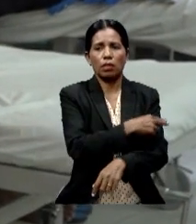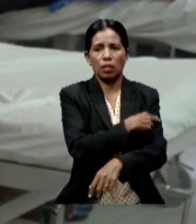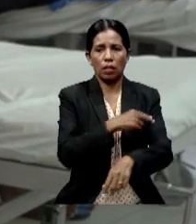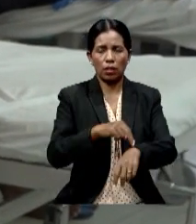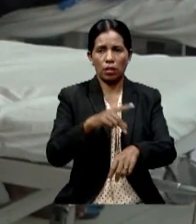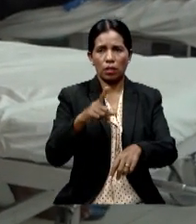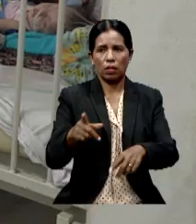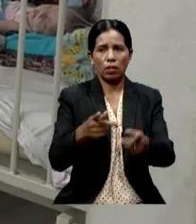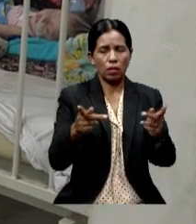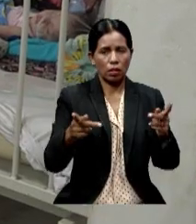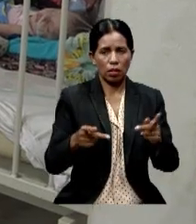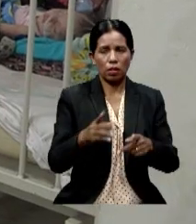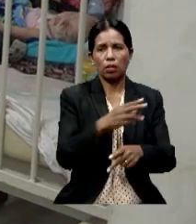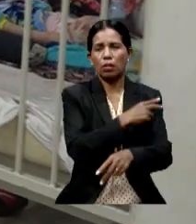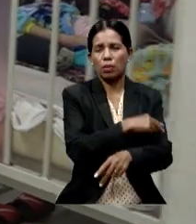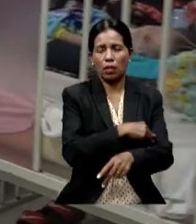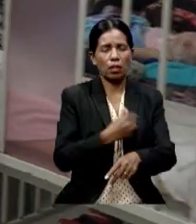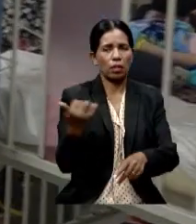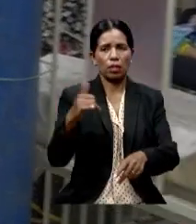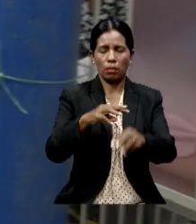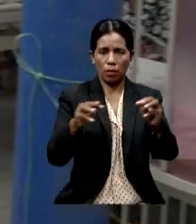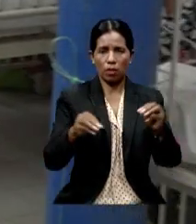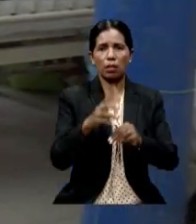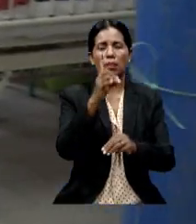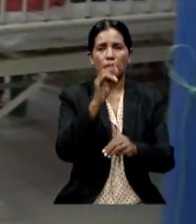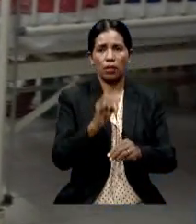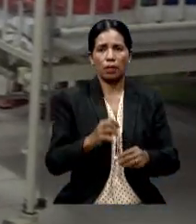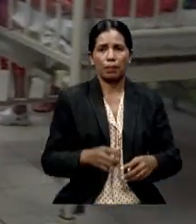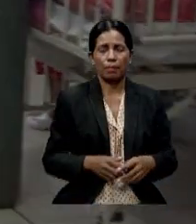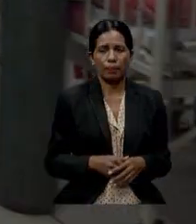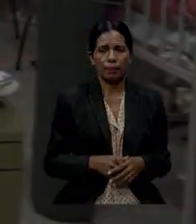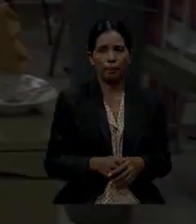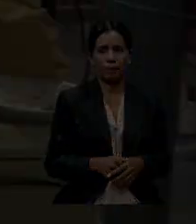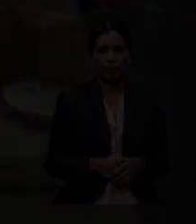no Centro de Saúde Sira e município de Lim. Lamberto da Silva, GMN.